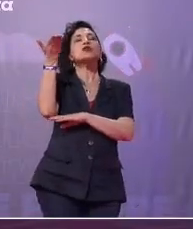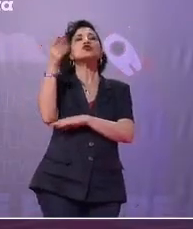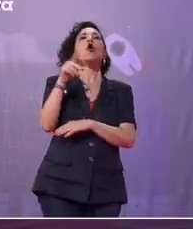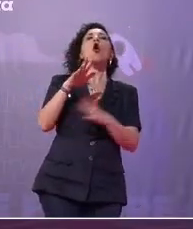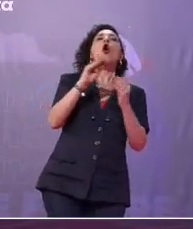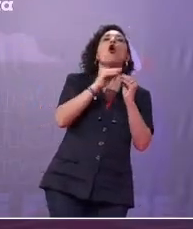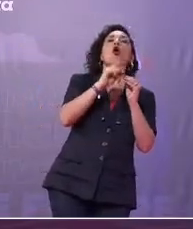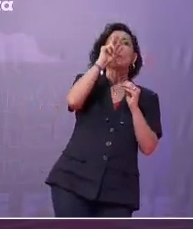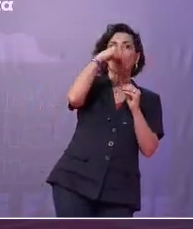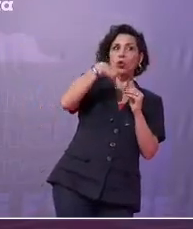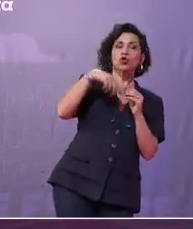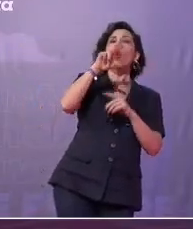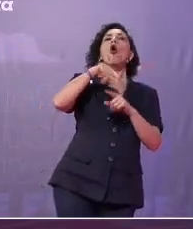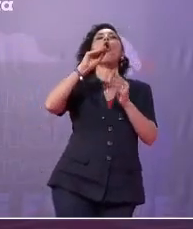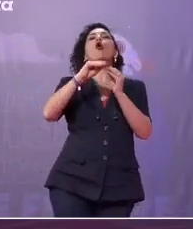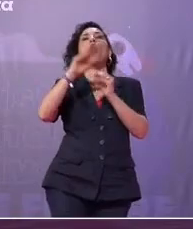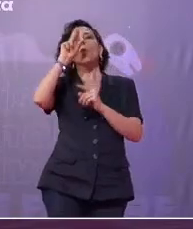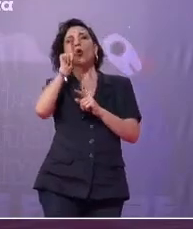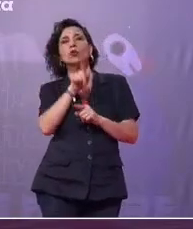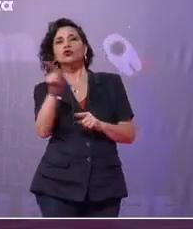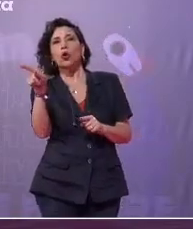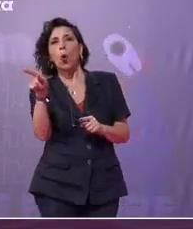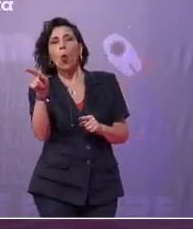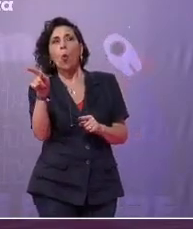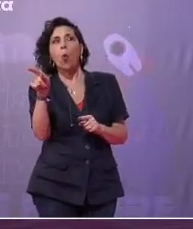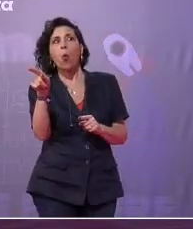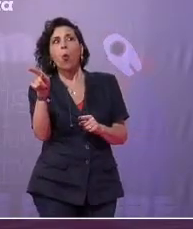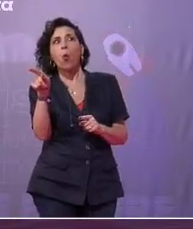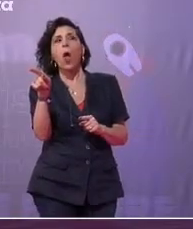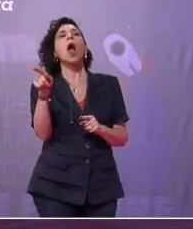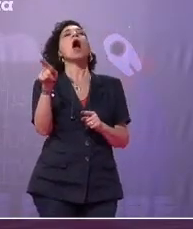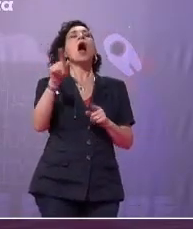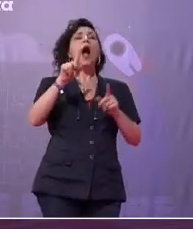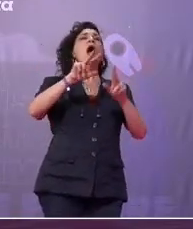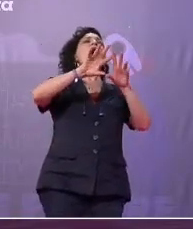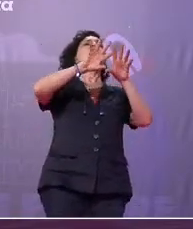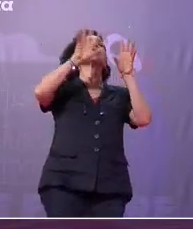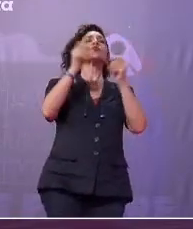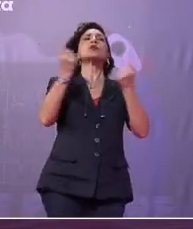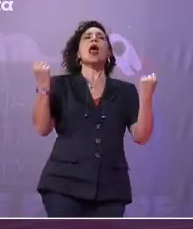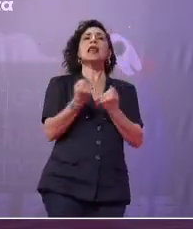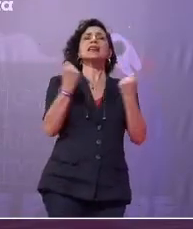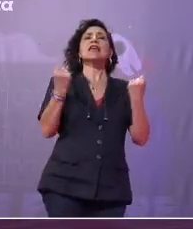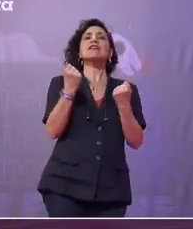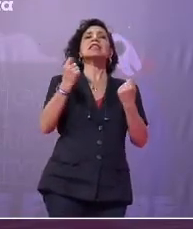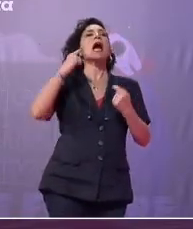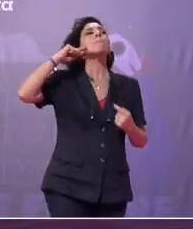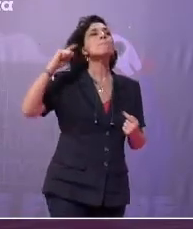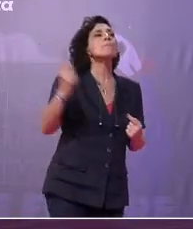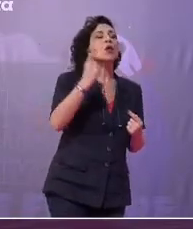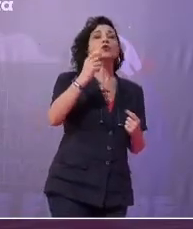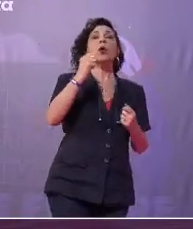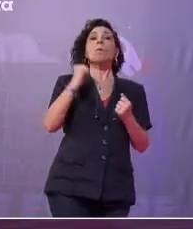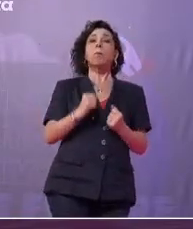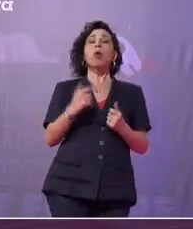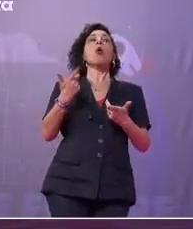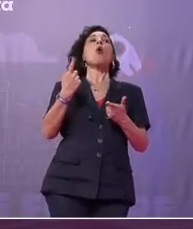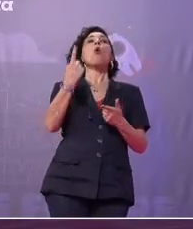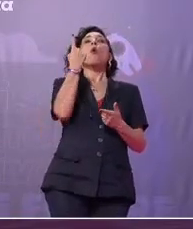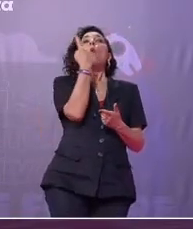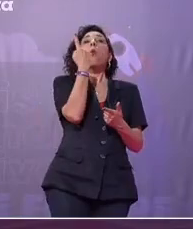lui e tutta l'attività di conversion rate optimization sarà bypassata da un acquisto mediato soltanto da